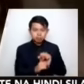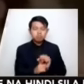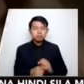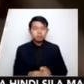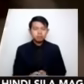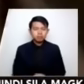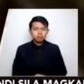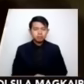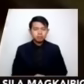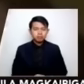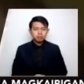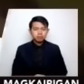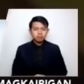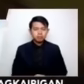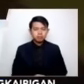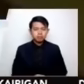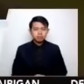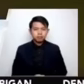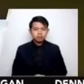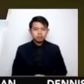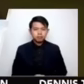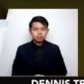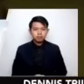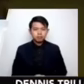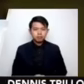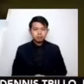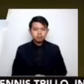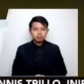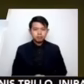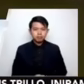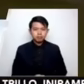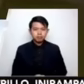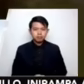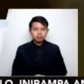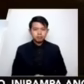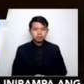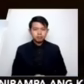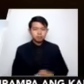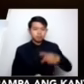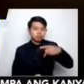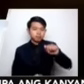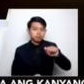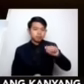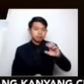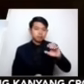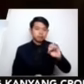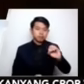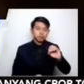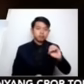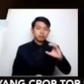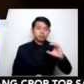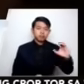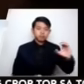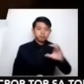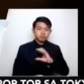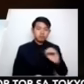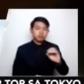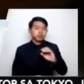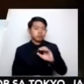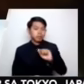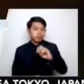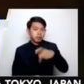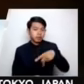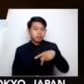Sa nebwersang inaresto ng Presidential Anti-Organized Crime Commission ng PAOK, AFP at Bureau of Immigration, si Lim Soon Han sa